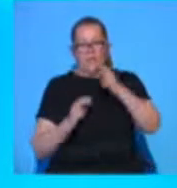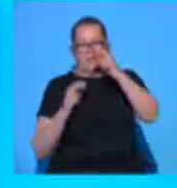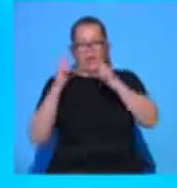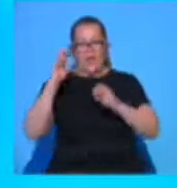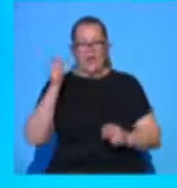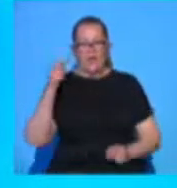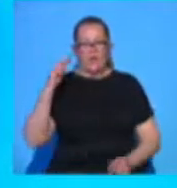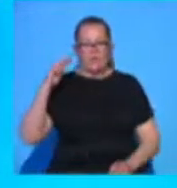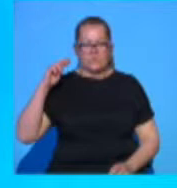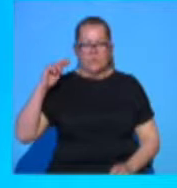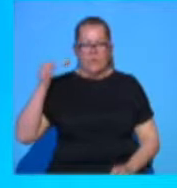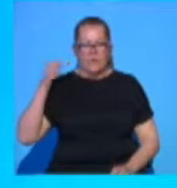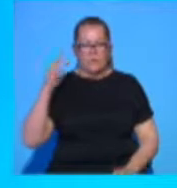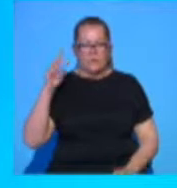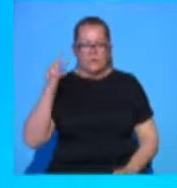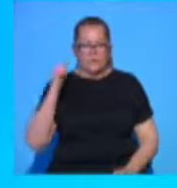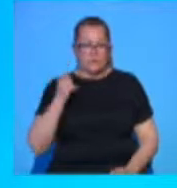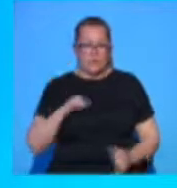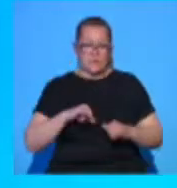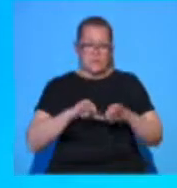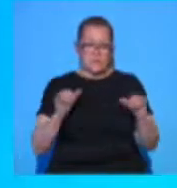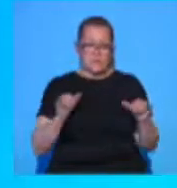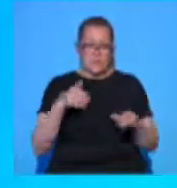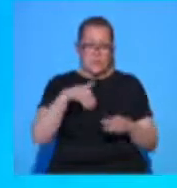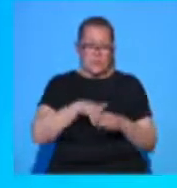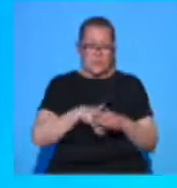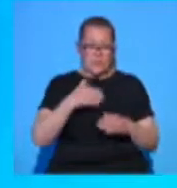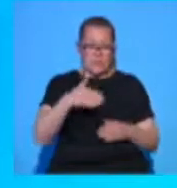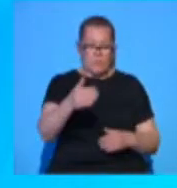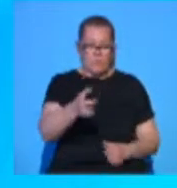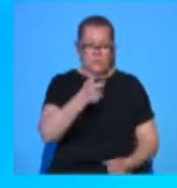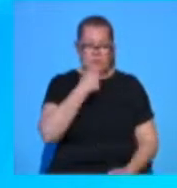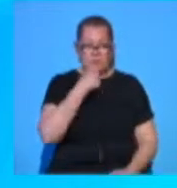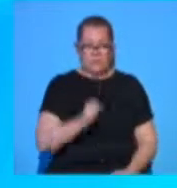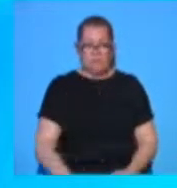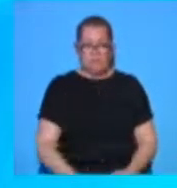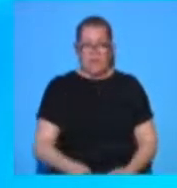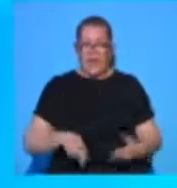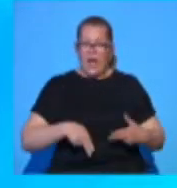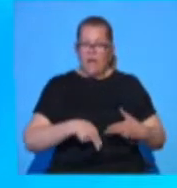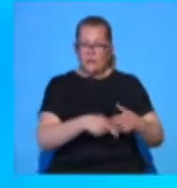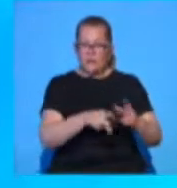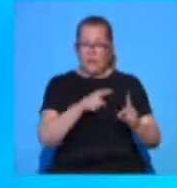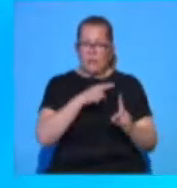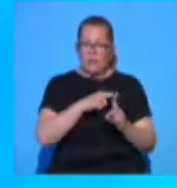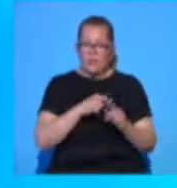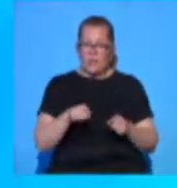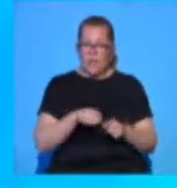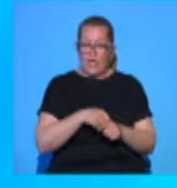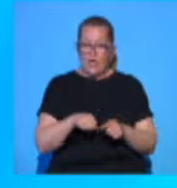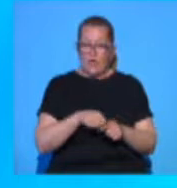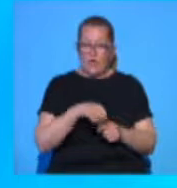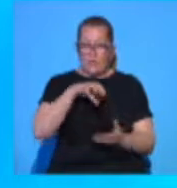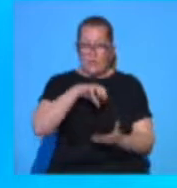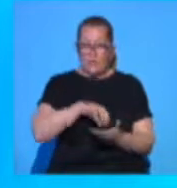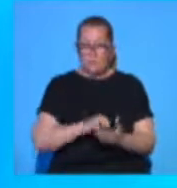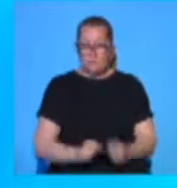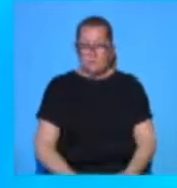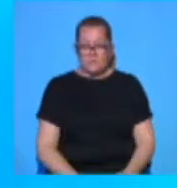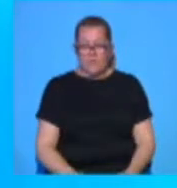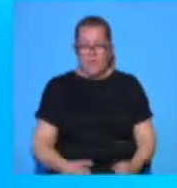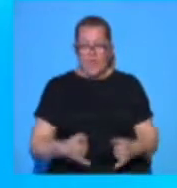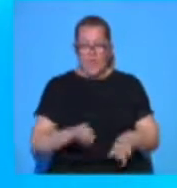Industria aerospațială din Dolj s-ar putea dezvolta în următorii ani și ar putea contribui substanțial la creșterea economică a